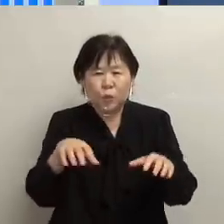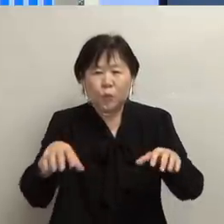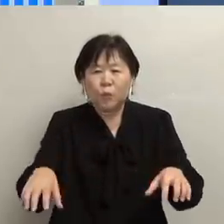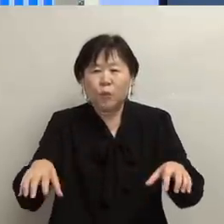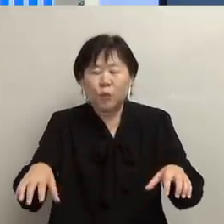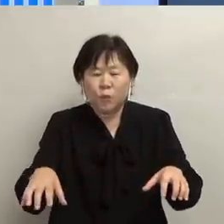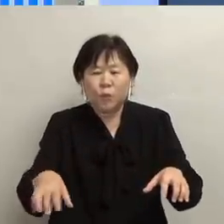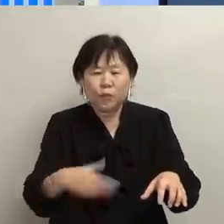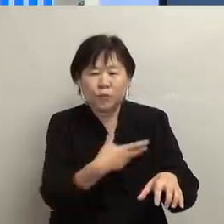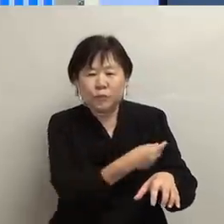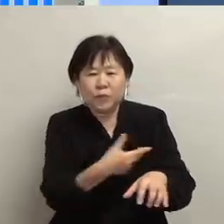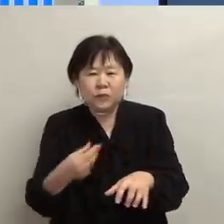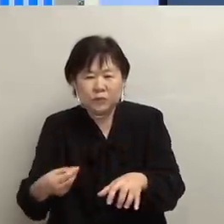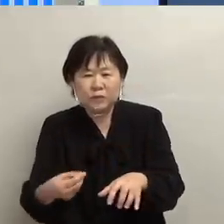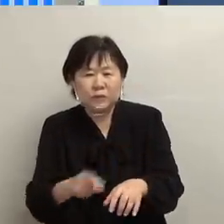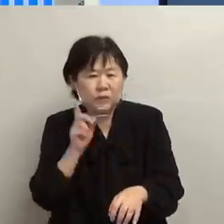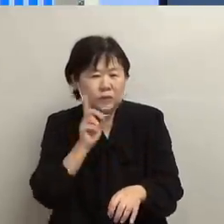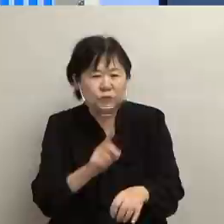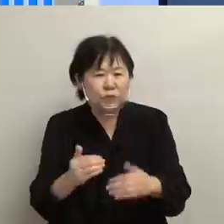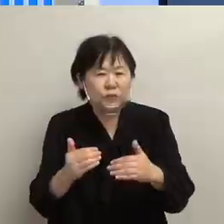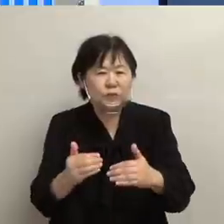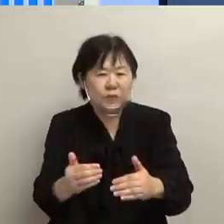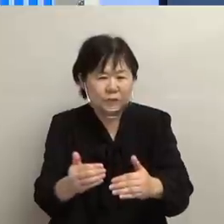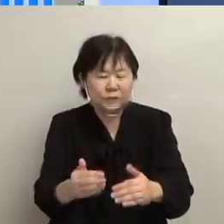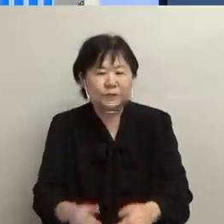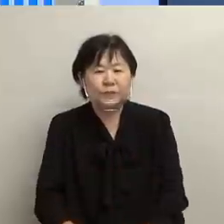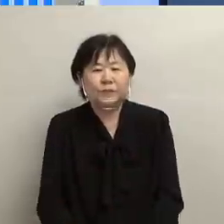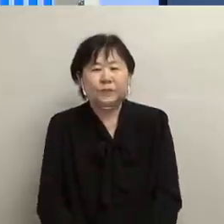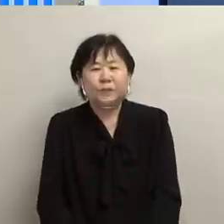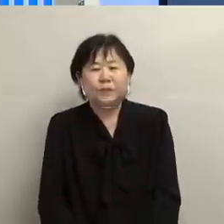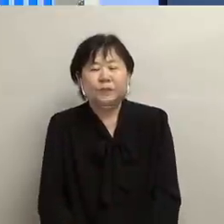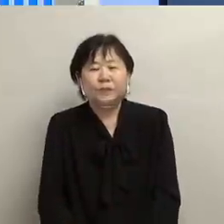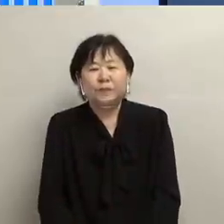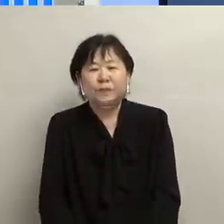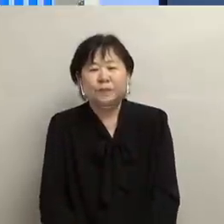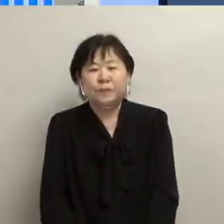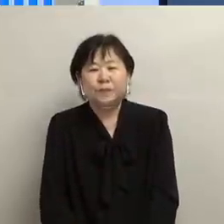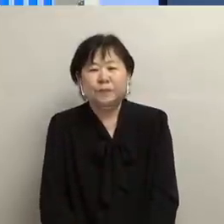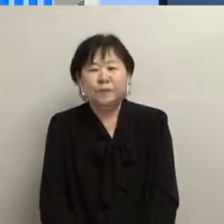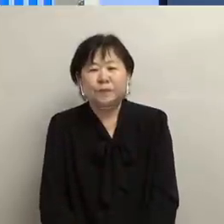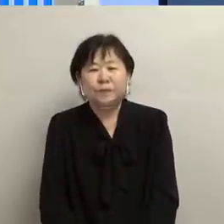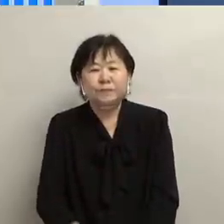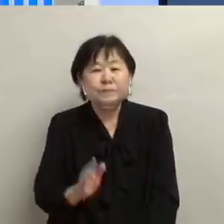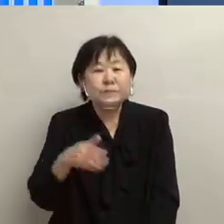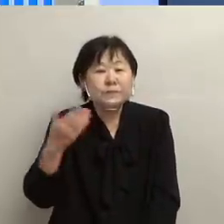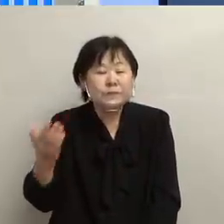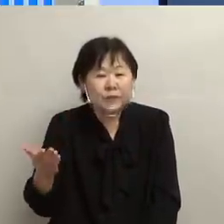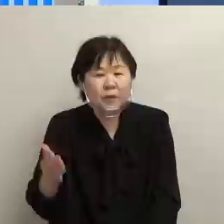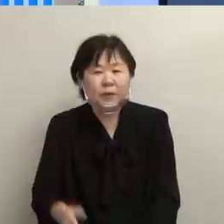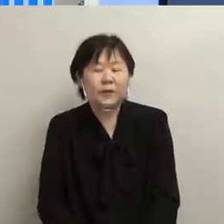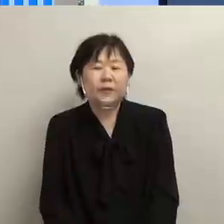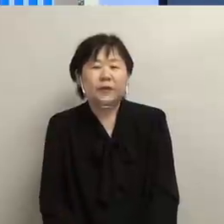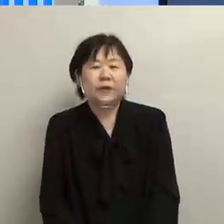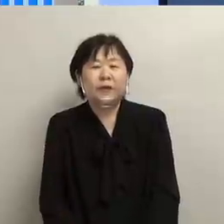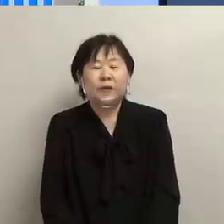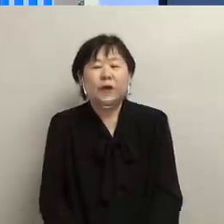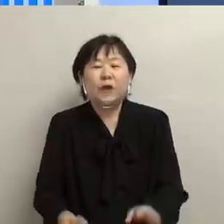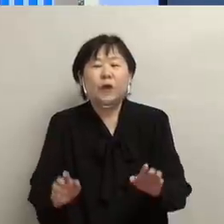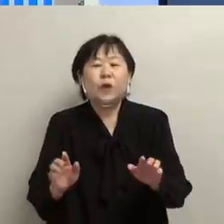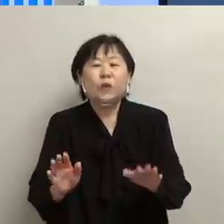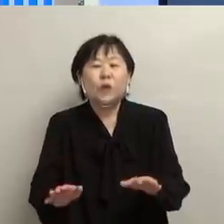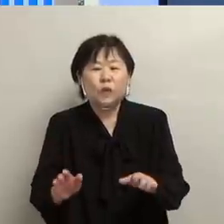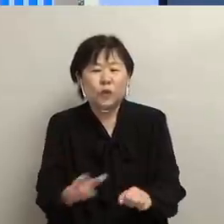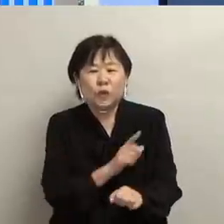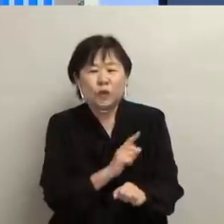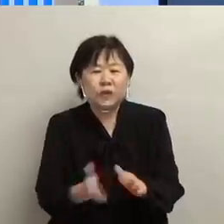効率よく動いているということは県民の皆さまにお伝えしておきたいと思いますついて本日の臨時県議会でご議決